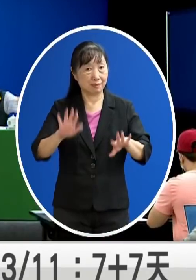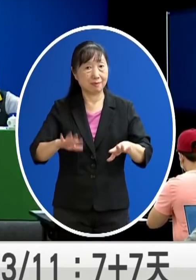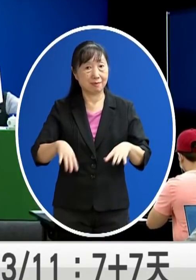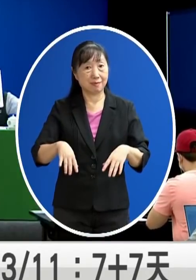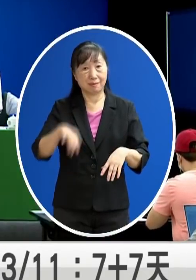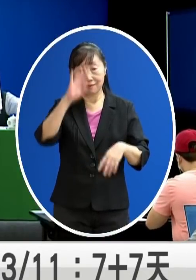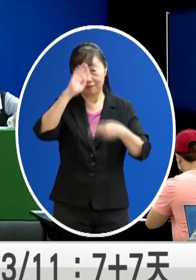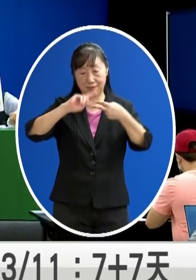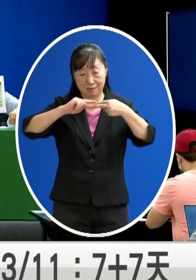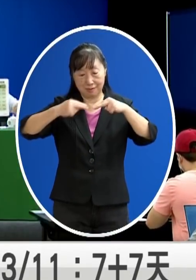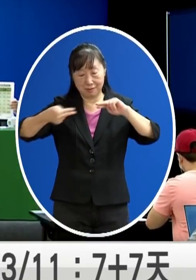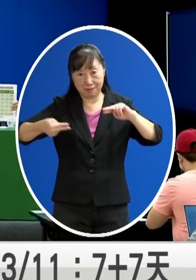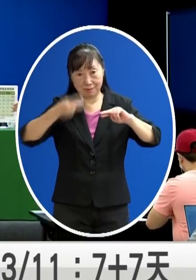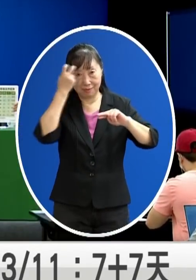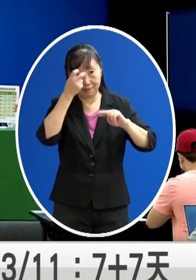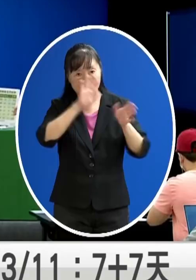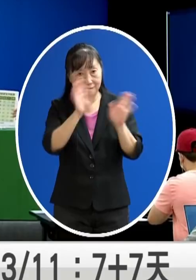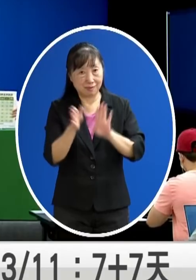哈。